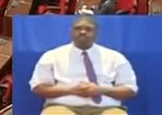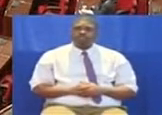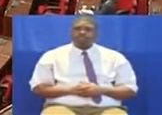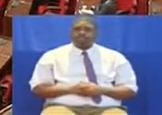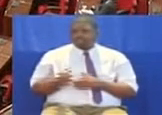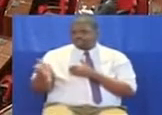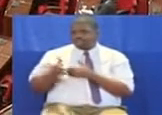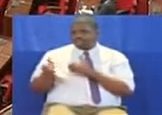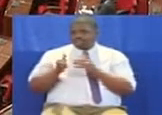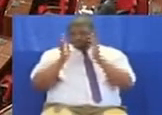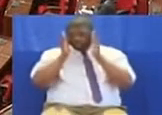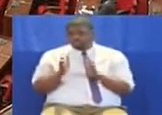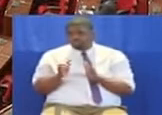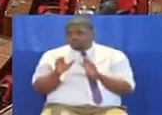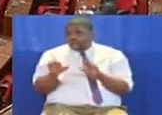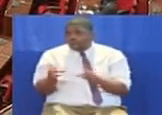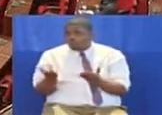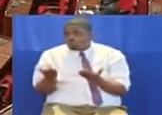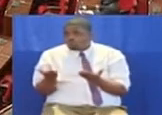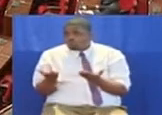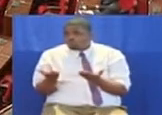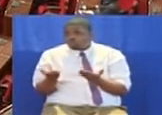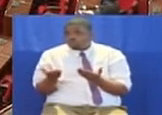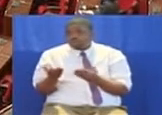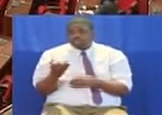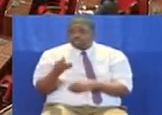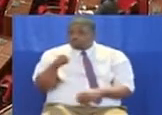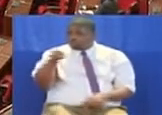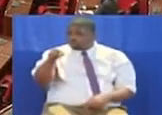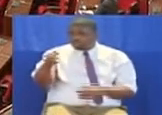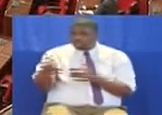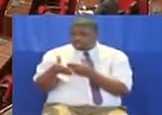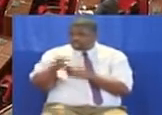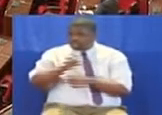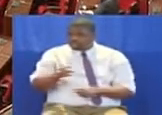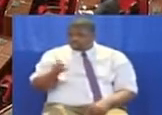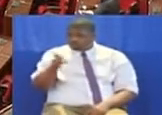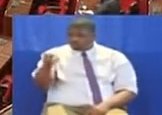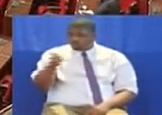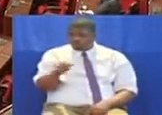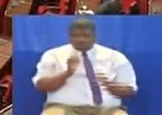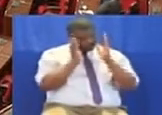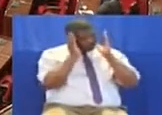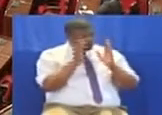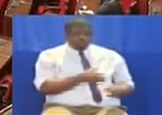Jirani wa mheshimiwa au sio mmoja wapo majirani pale? Maana